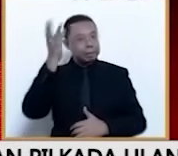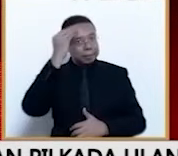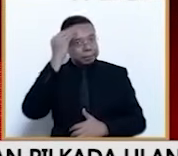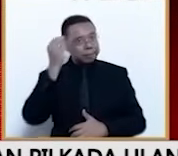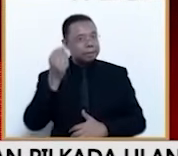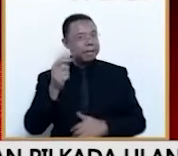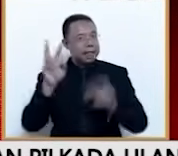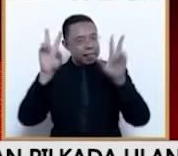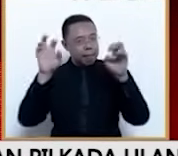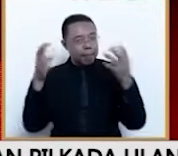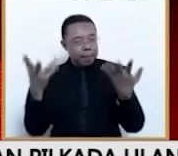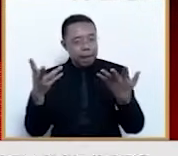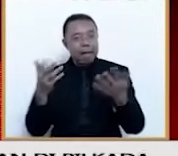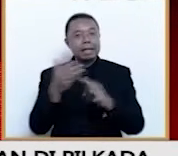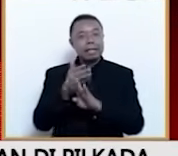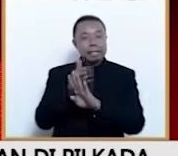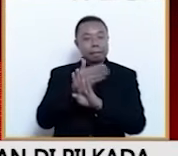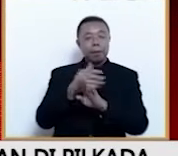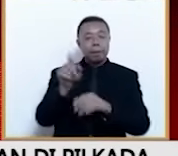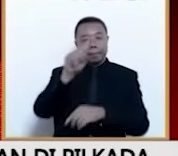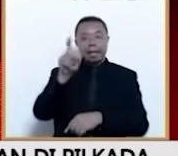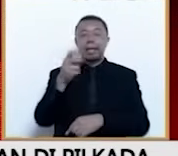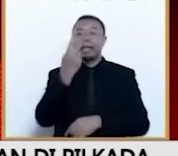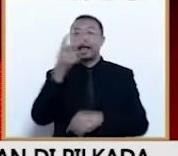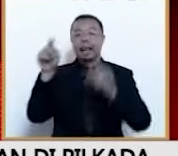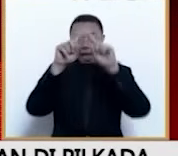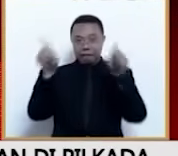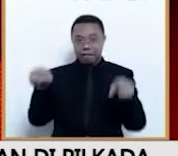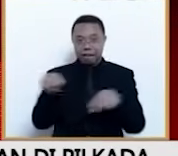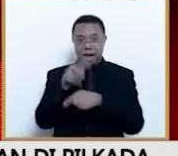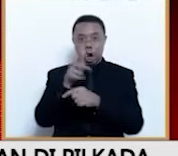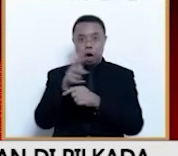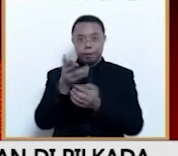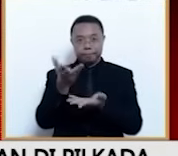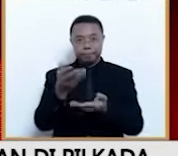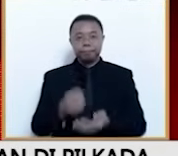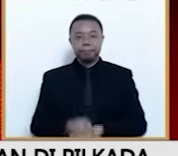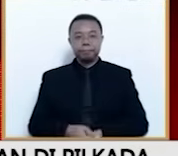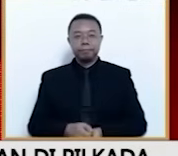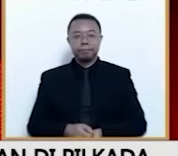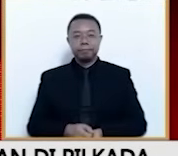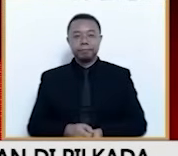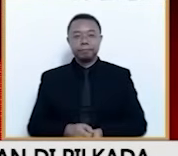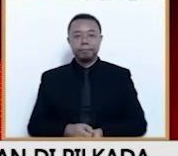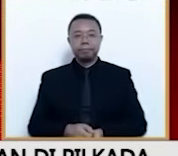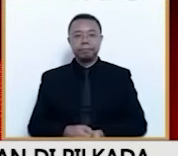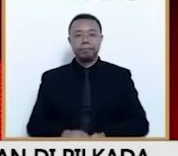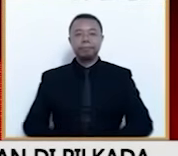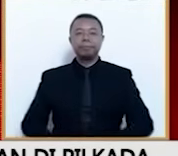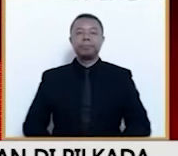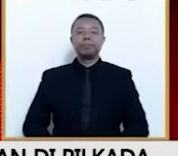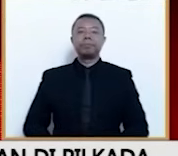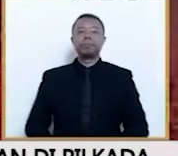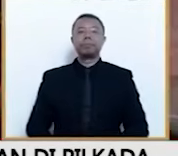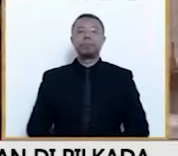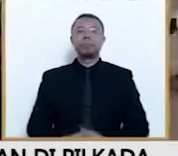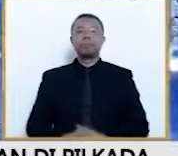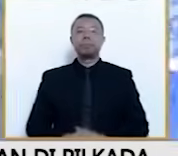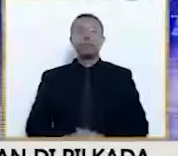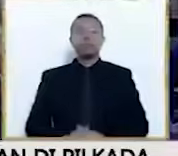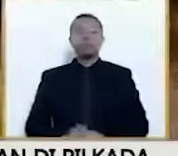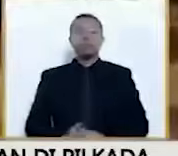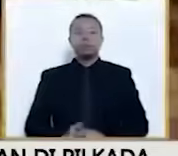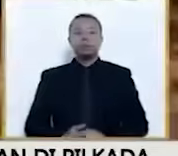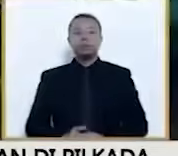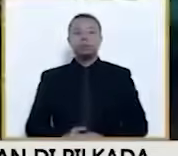subtema dan sebelum membacakan pertanyaan, kembali kita akan menyaksikan video dari subtema berikut ini.